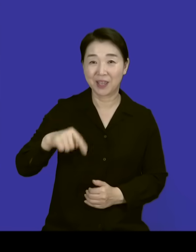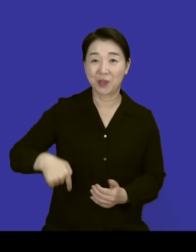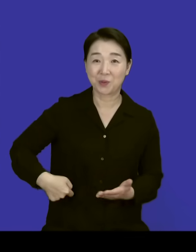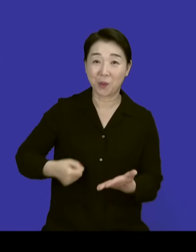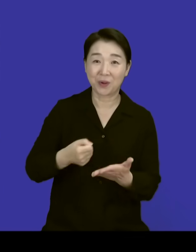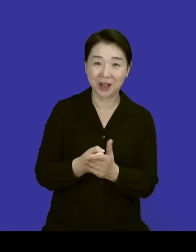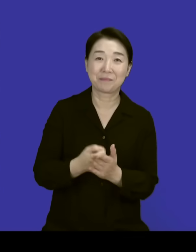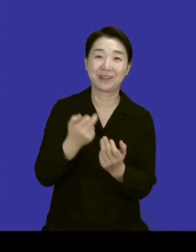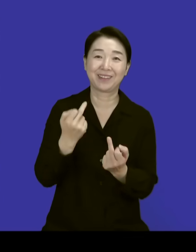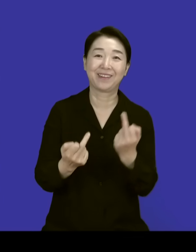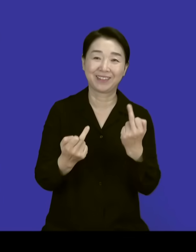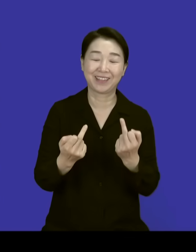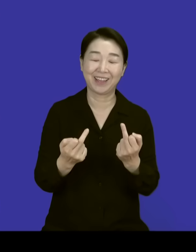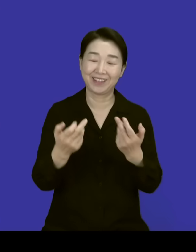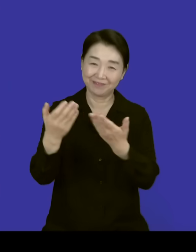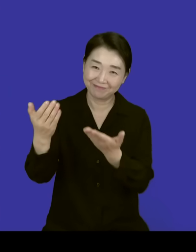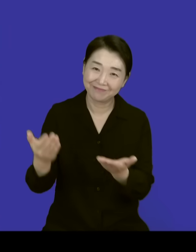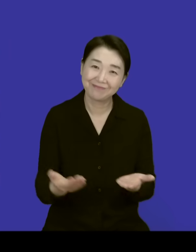형제님이십니다. 어서 오세요.